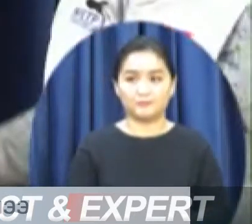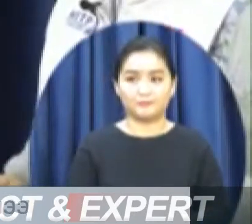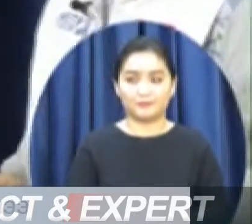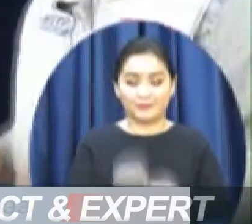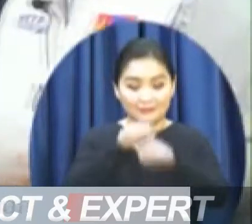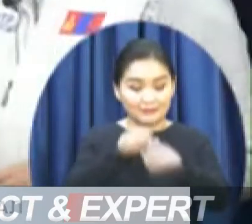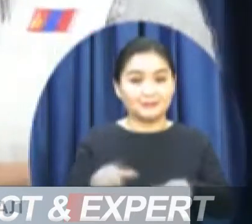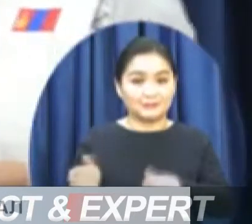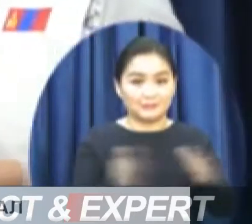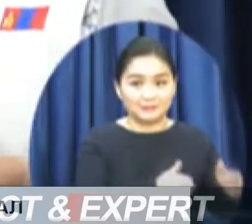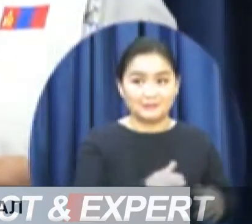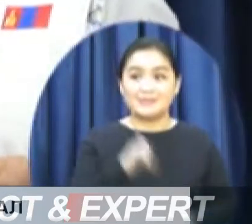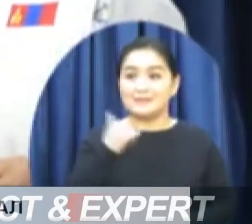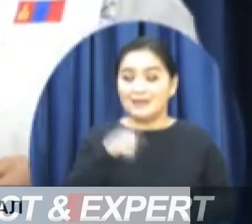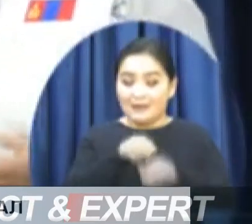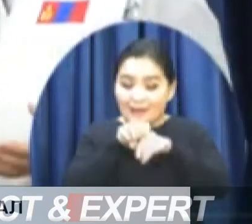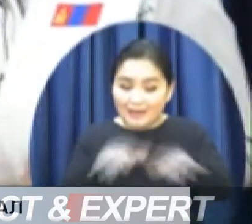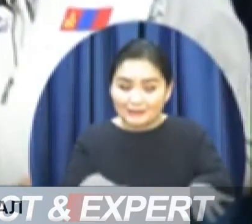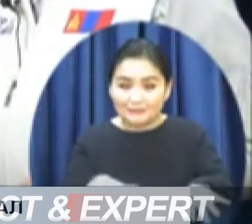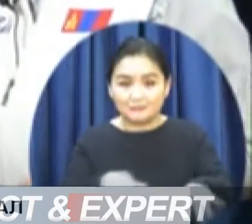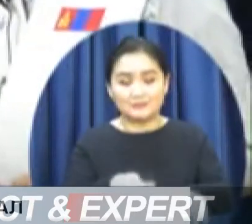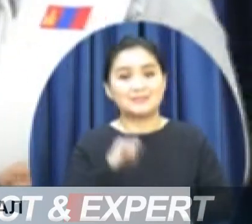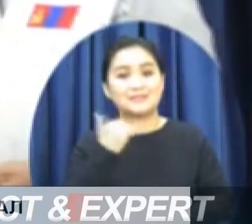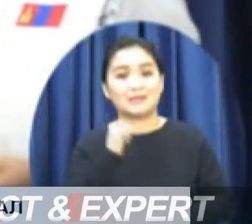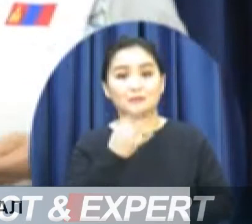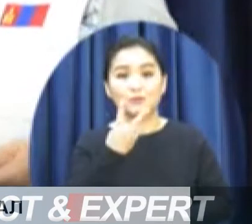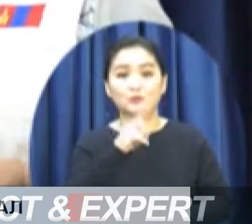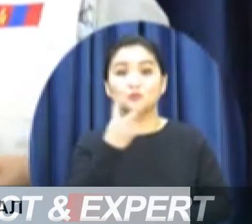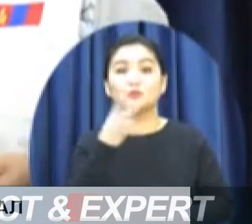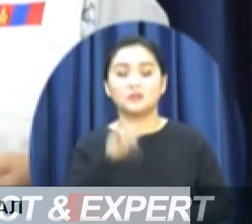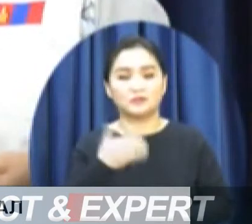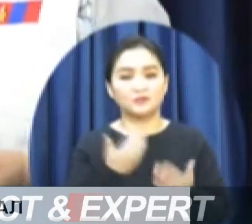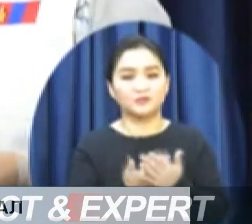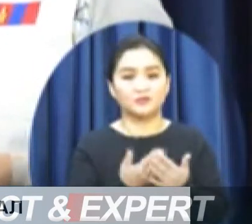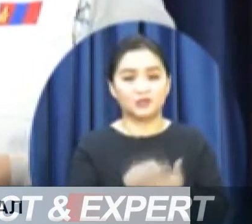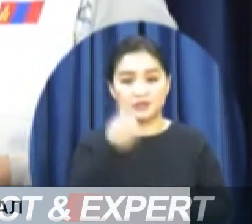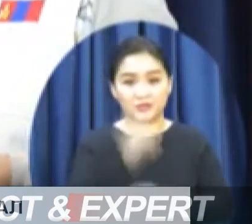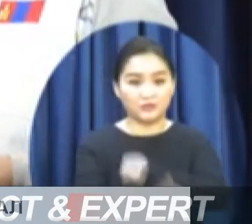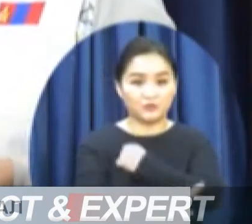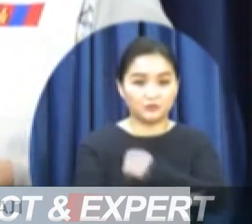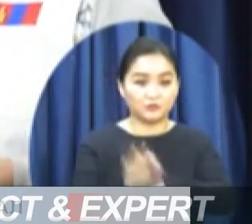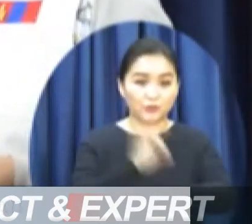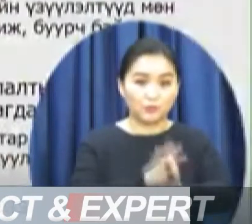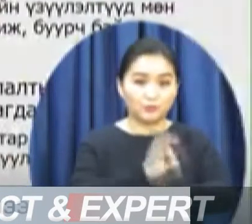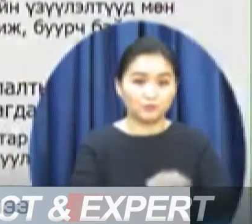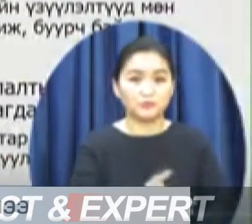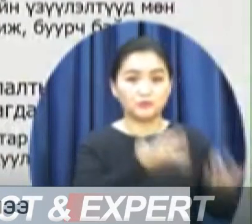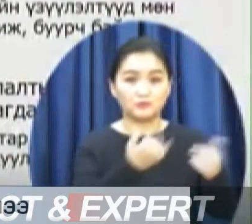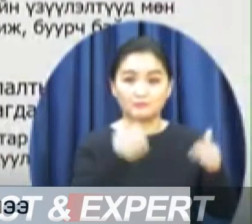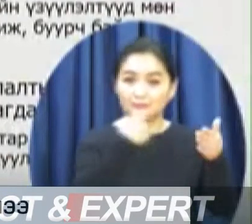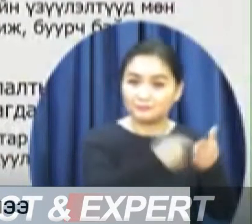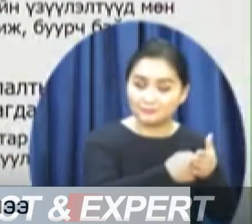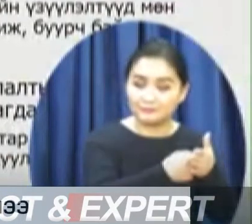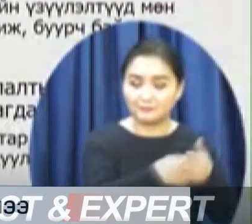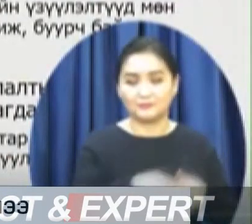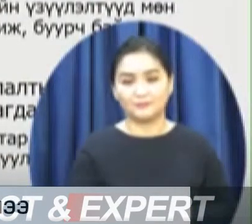тархалтын зарим үзүүлэлтүүд гэж байна. Тэгэхээр өдөрт бүртгэж байгаа тохиолын тоо, 7 хоногт бүртгэж байгаа тохиолын тоо. За гихмичлэнгээр бид нар хид хидэн